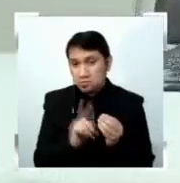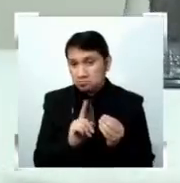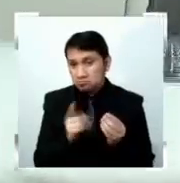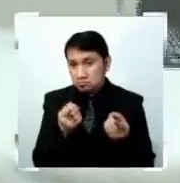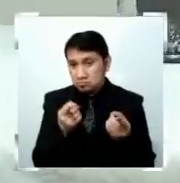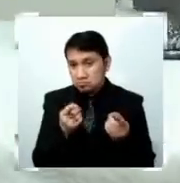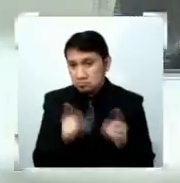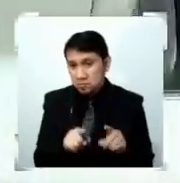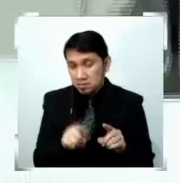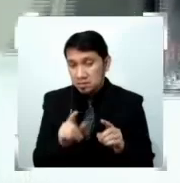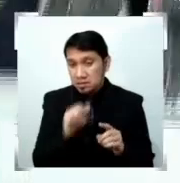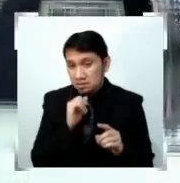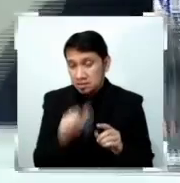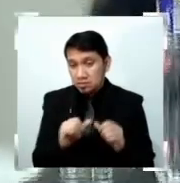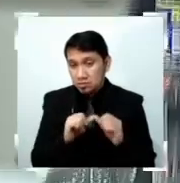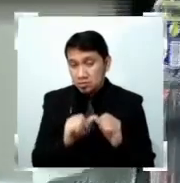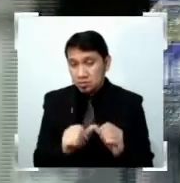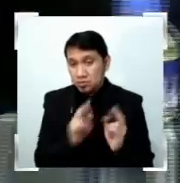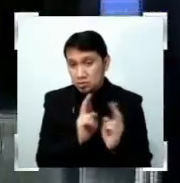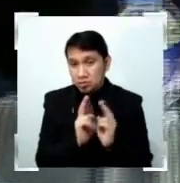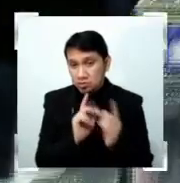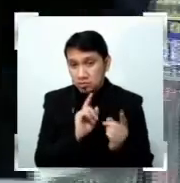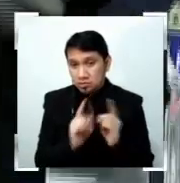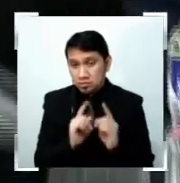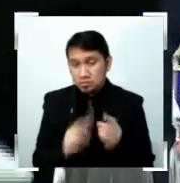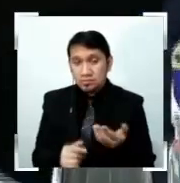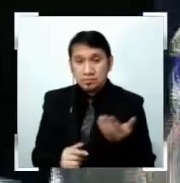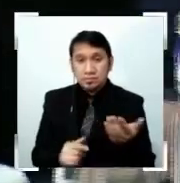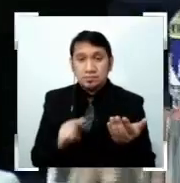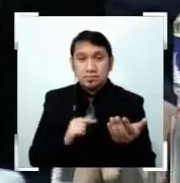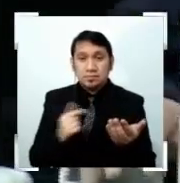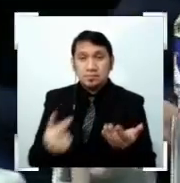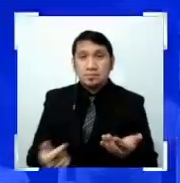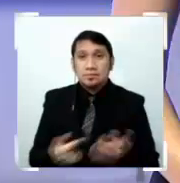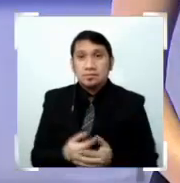unity talks. Ako si Sandra Aguinaldo, ang inyong saksi.